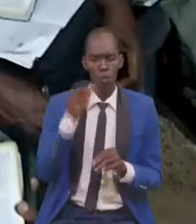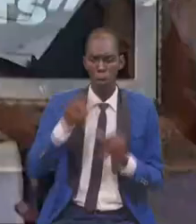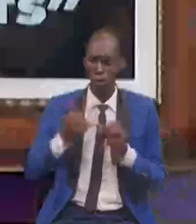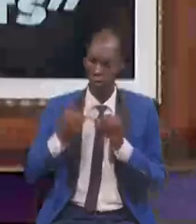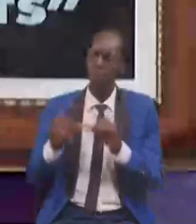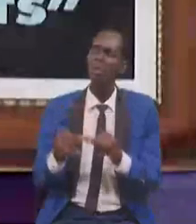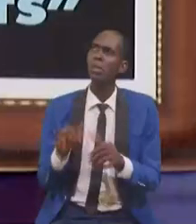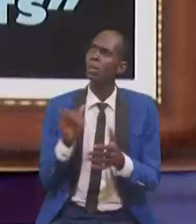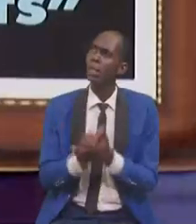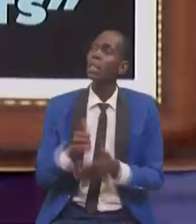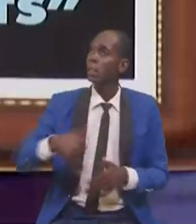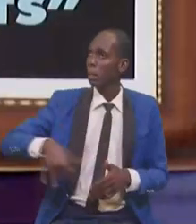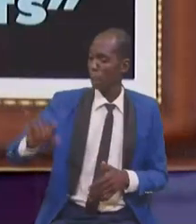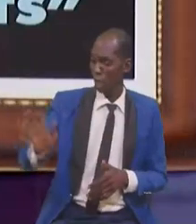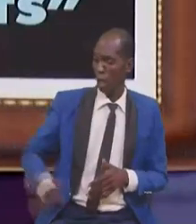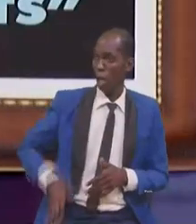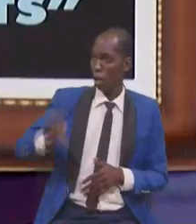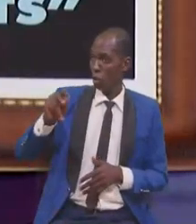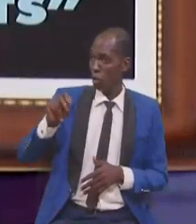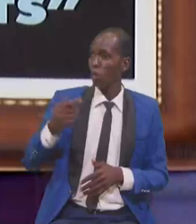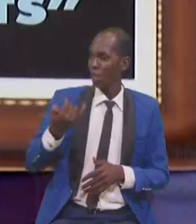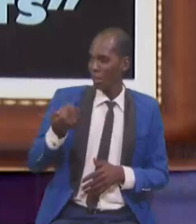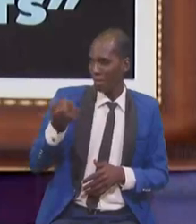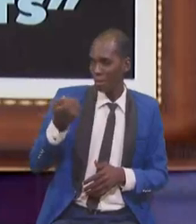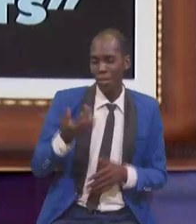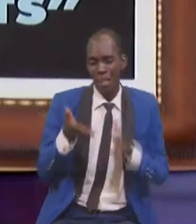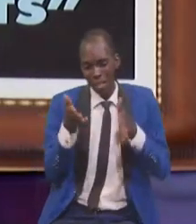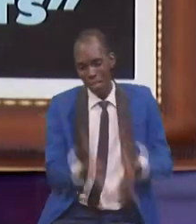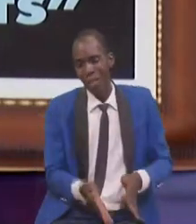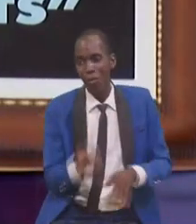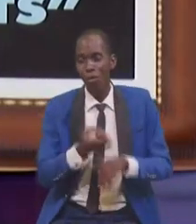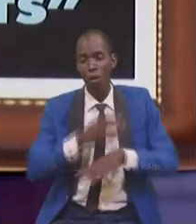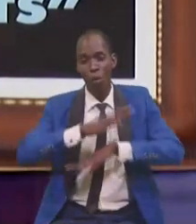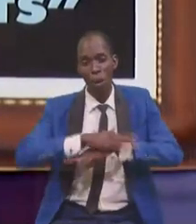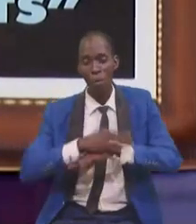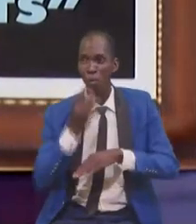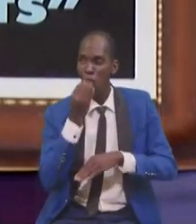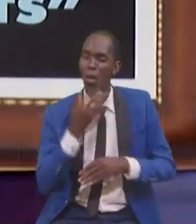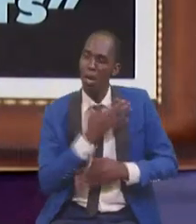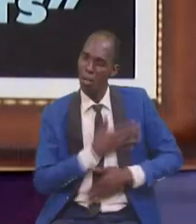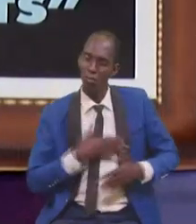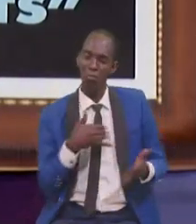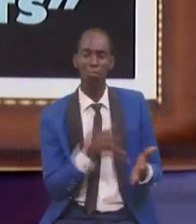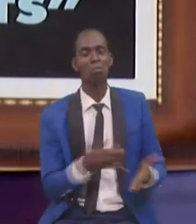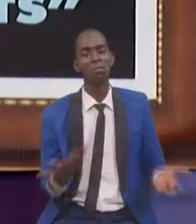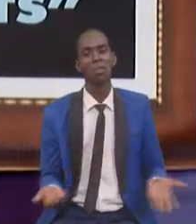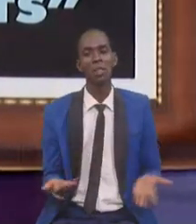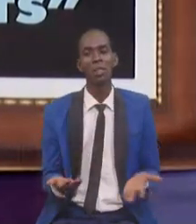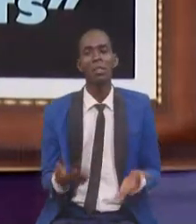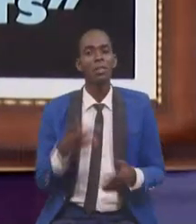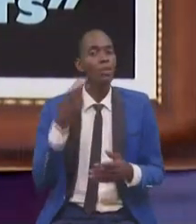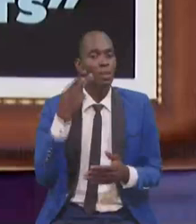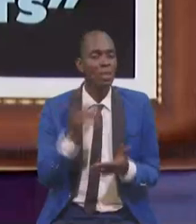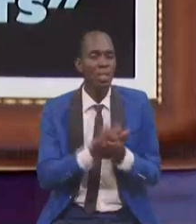lui répondit-elle. Mais les petits chiens sous la table mangent les miettes des enfants. Très merveilleux,